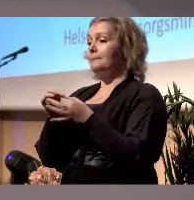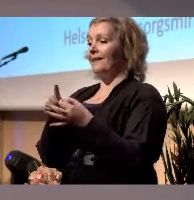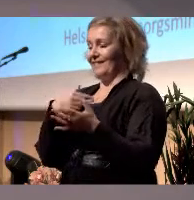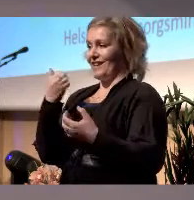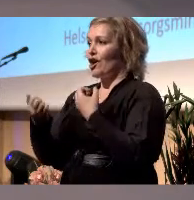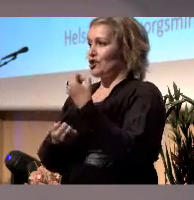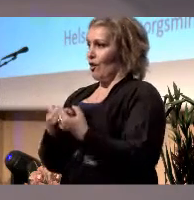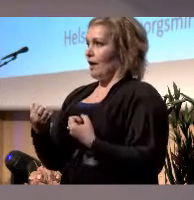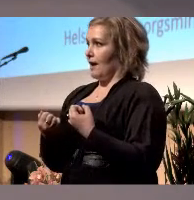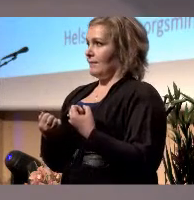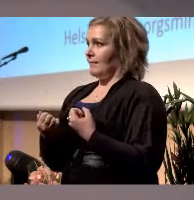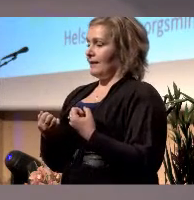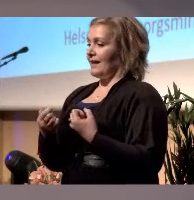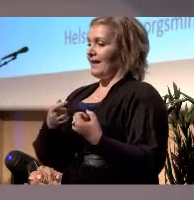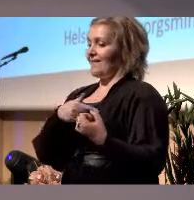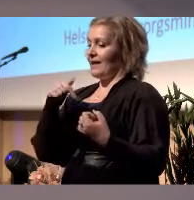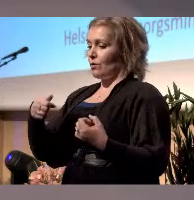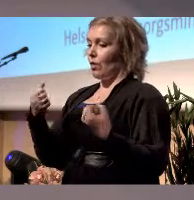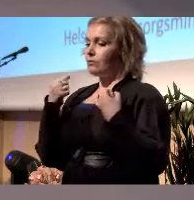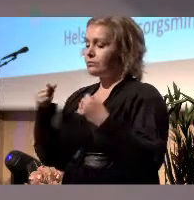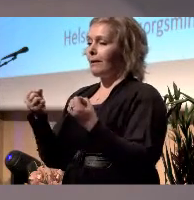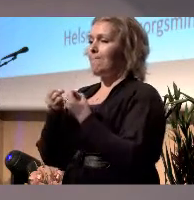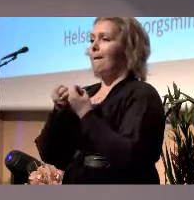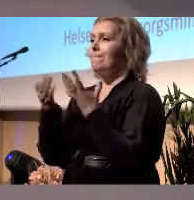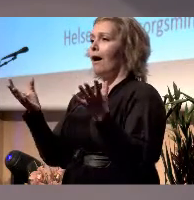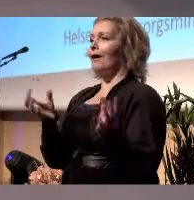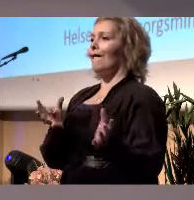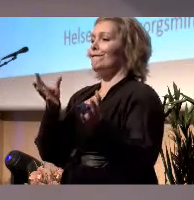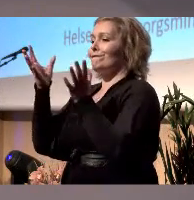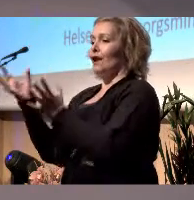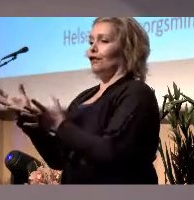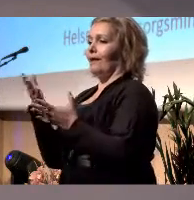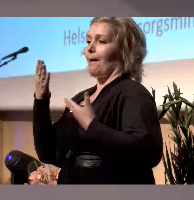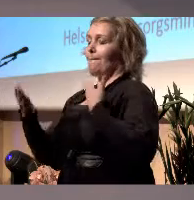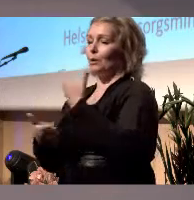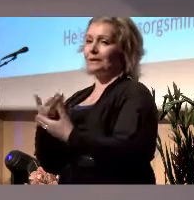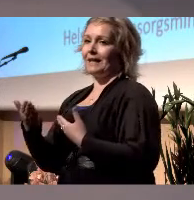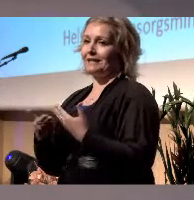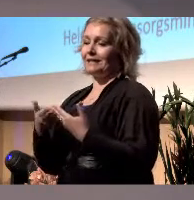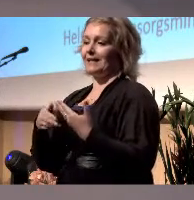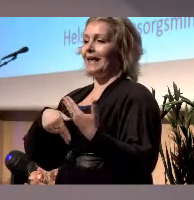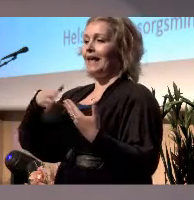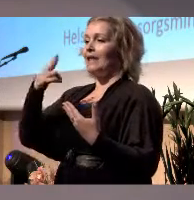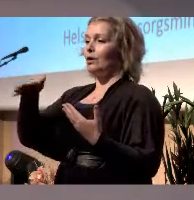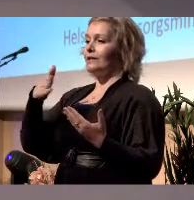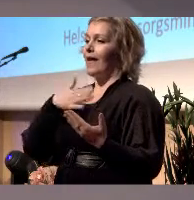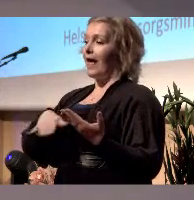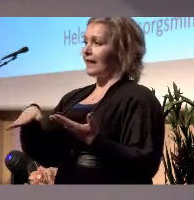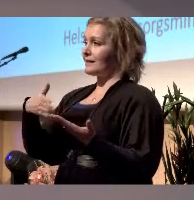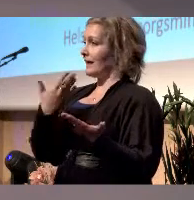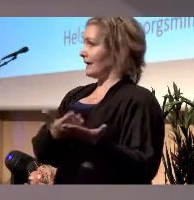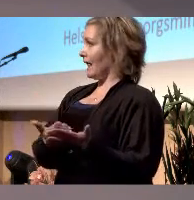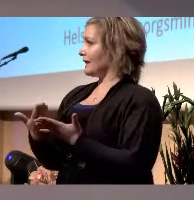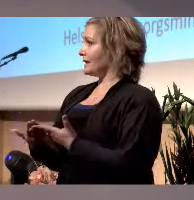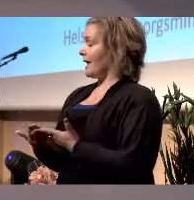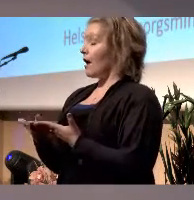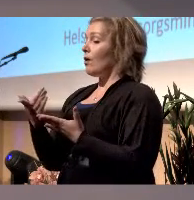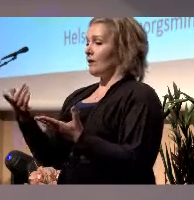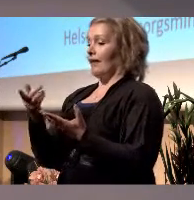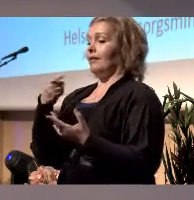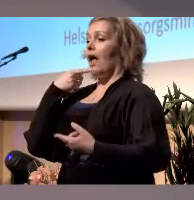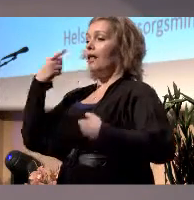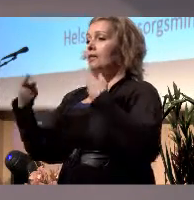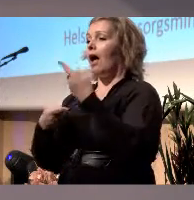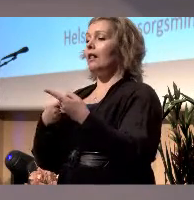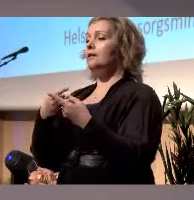gjøre. Vi er i gang med mange flytteprosesser i den norske helsetjenesten. Og denne